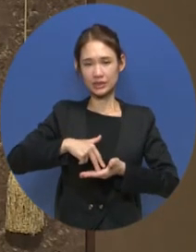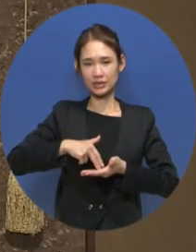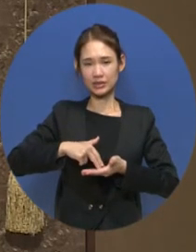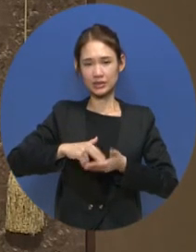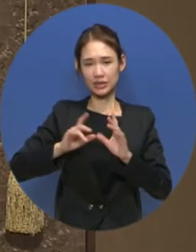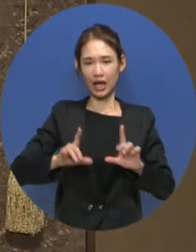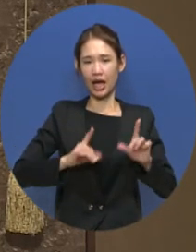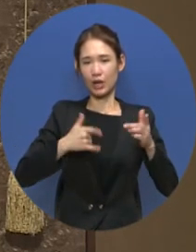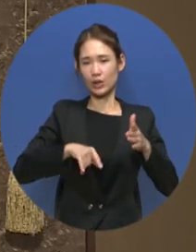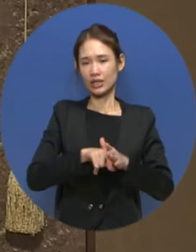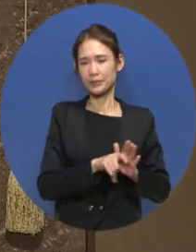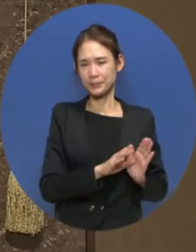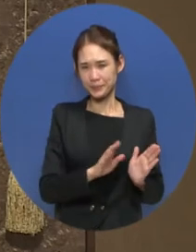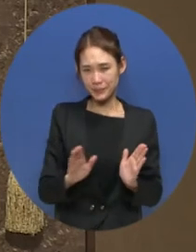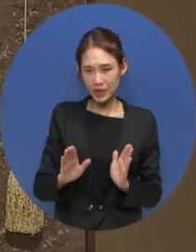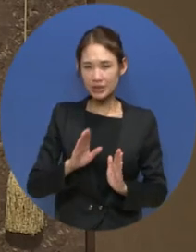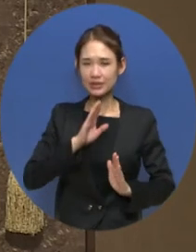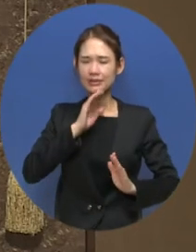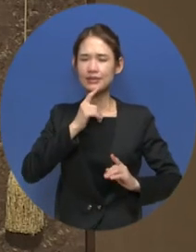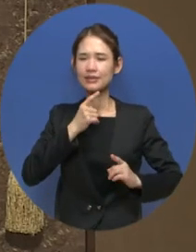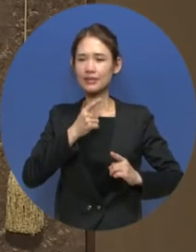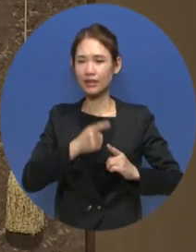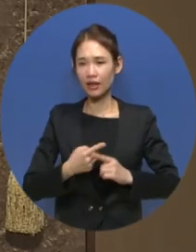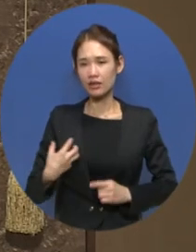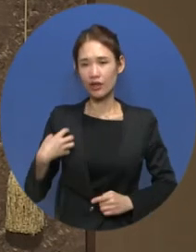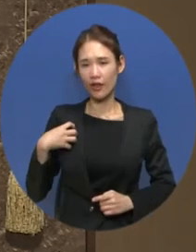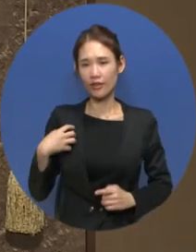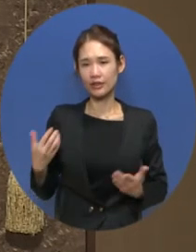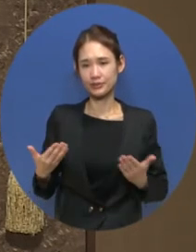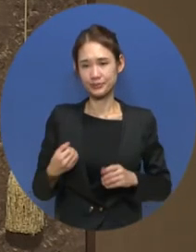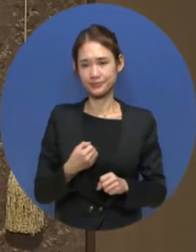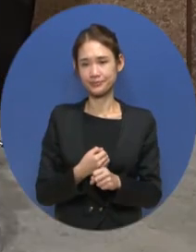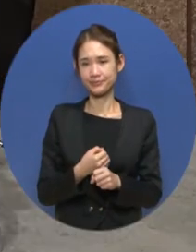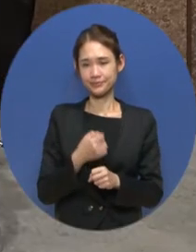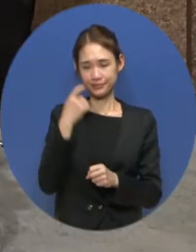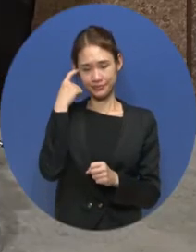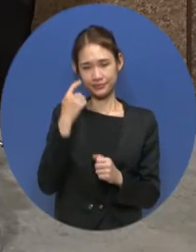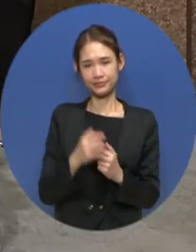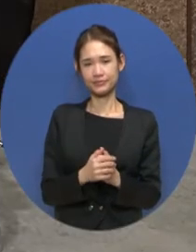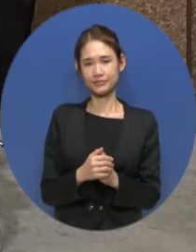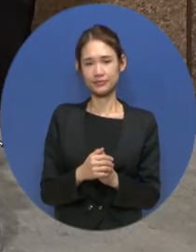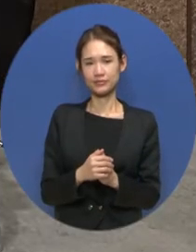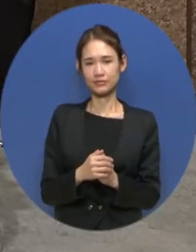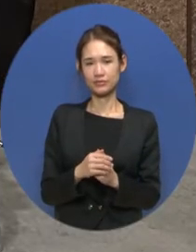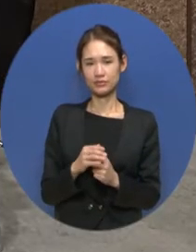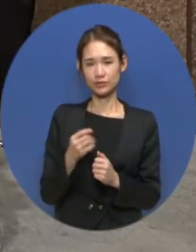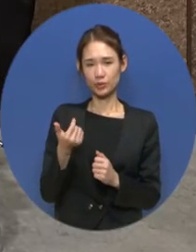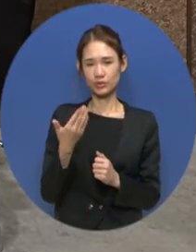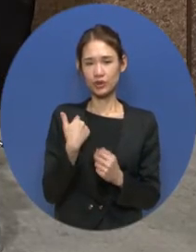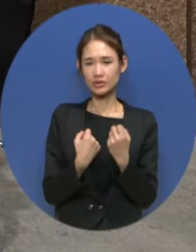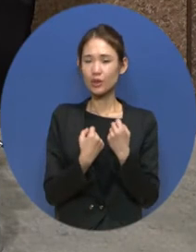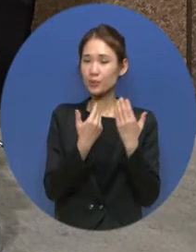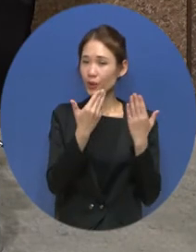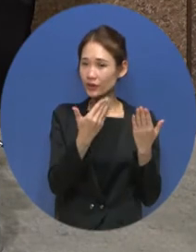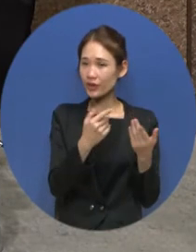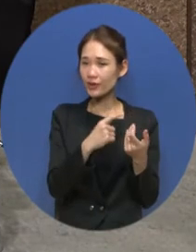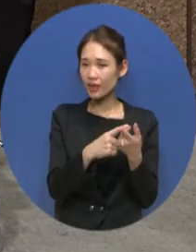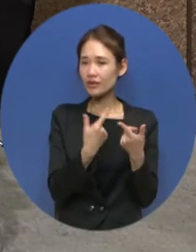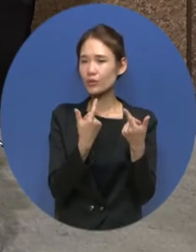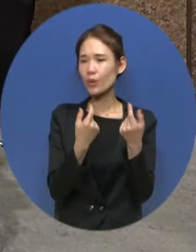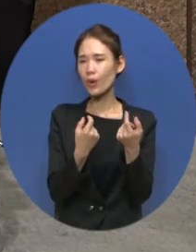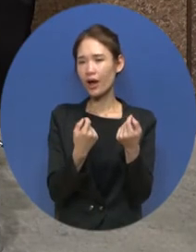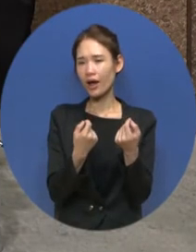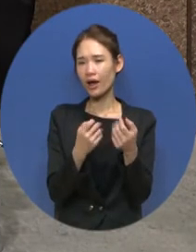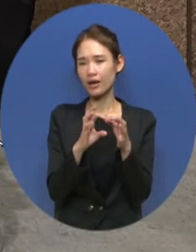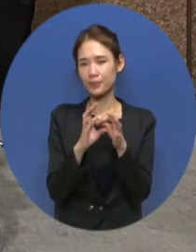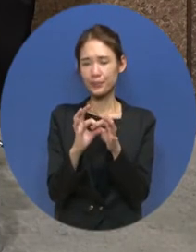있도록 마련해줘야 되는 것이 아주 당연한 의무이라고 생각합니다. 네. 그 앞서 제가 말씀드린 것과도 같은